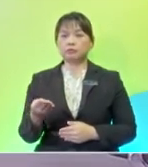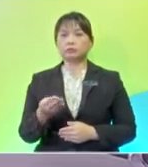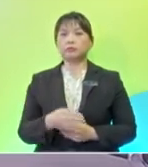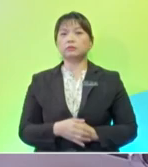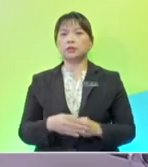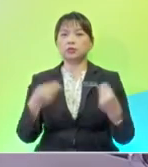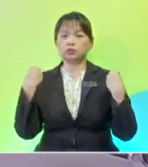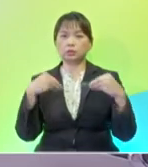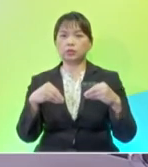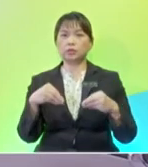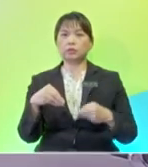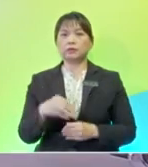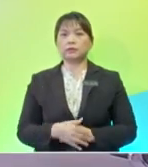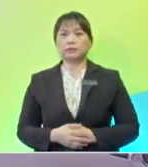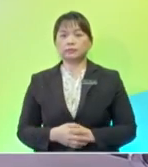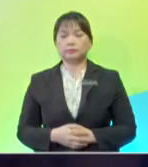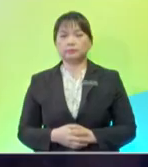popcorn Oke